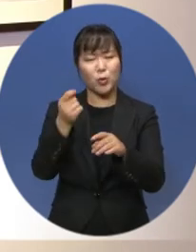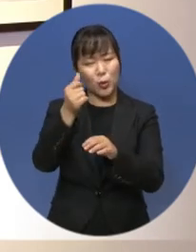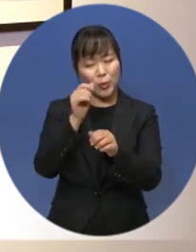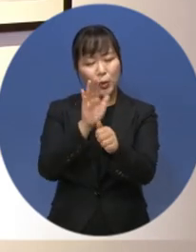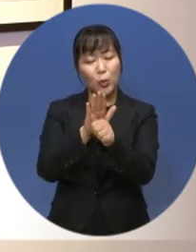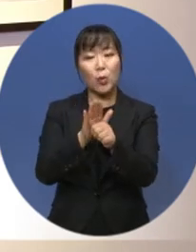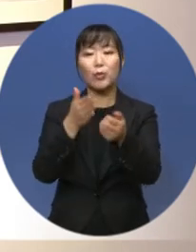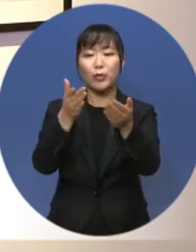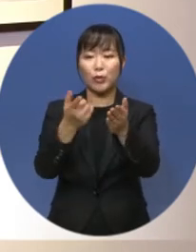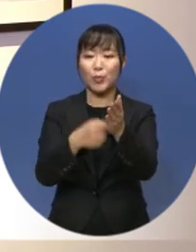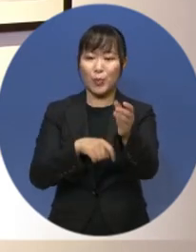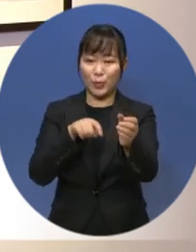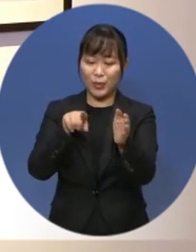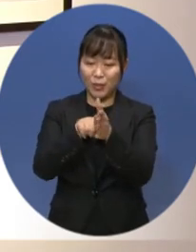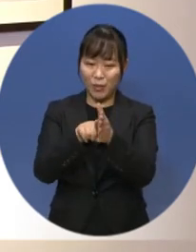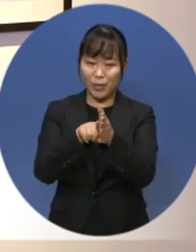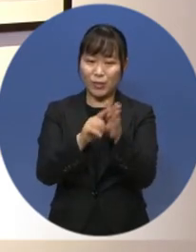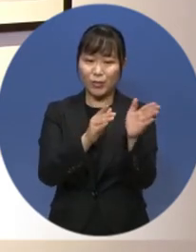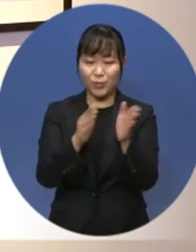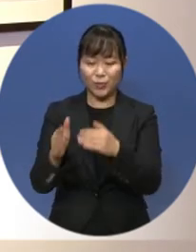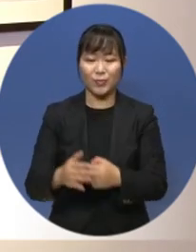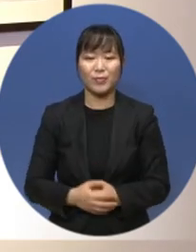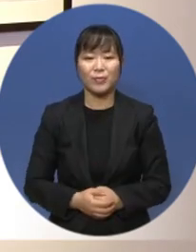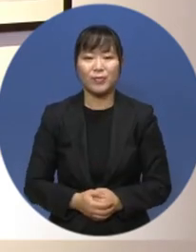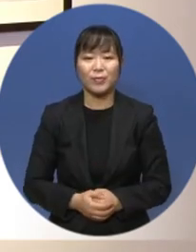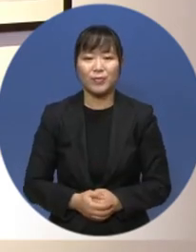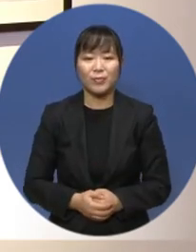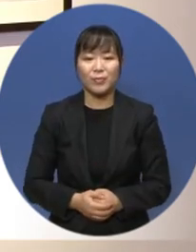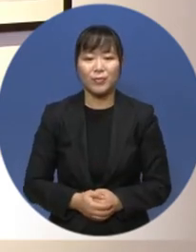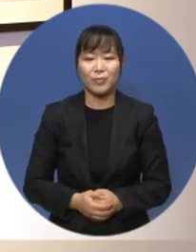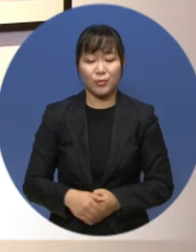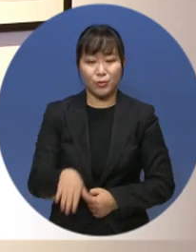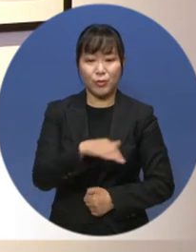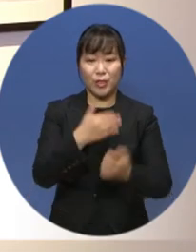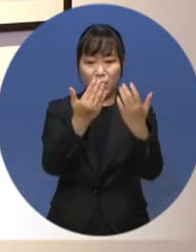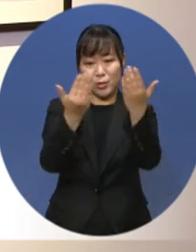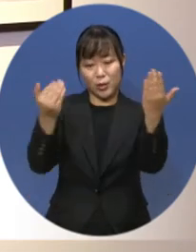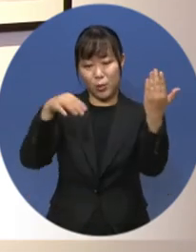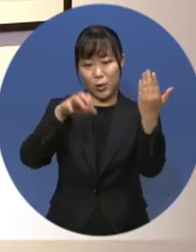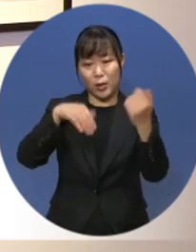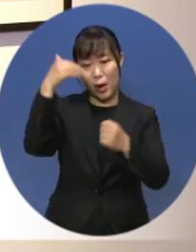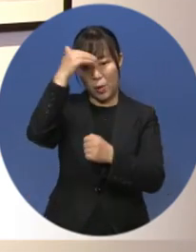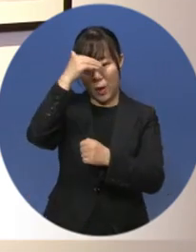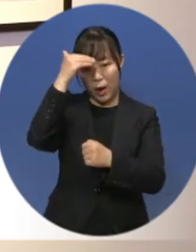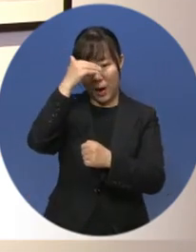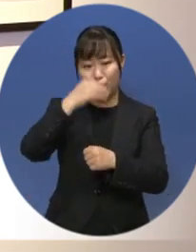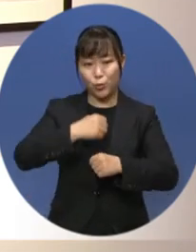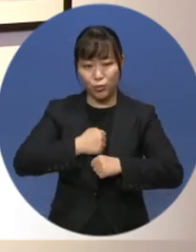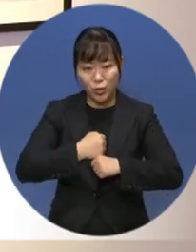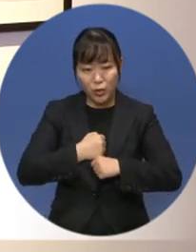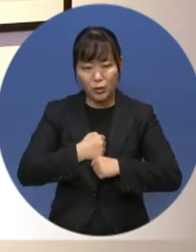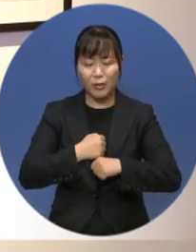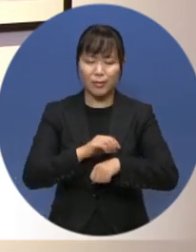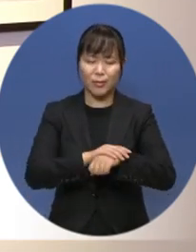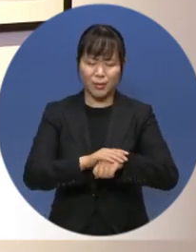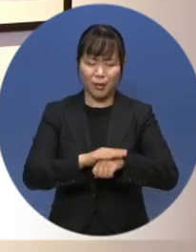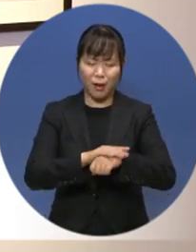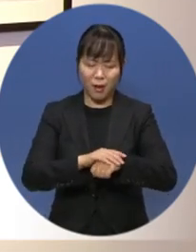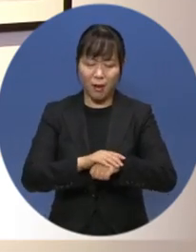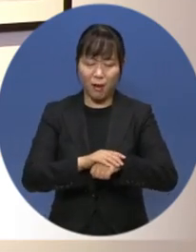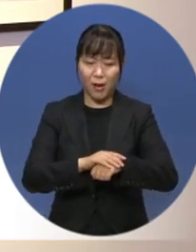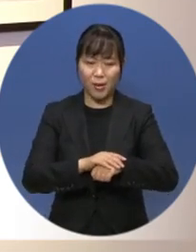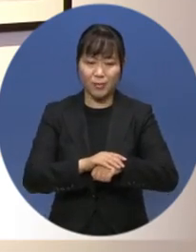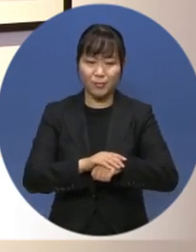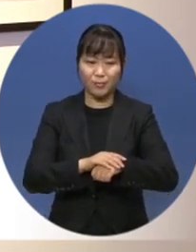조금이라도 보탬이 되고자 그 기획을 하게 되었습니다. 그 저희 전시 공간에서는 관람 수칙이라든지 이런 부분들을